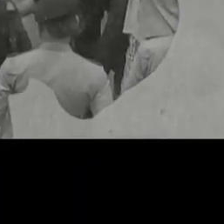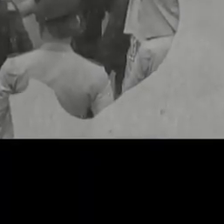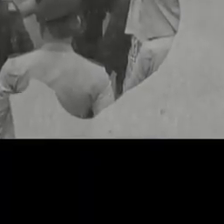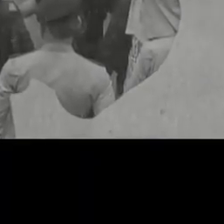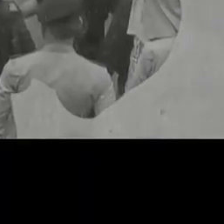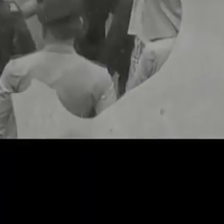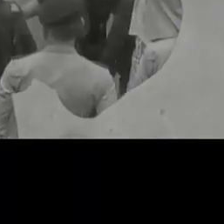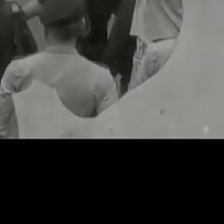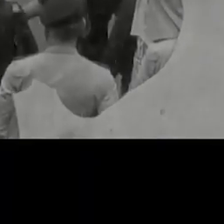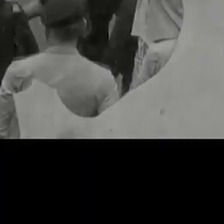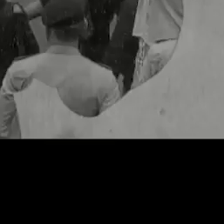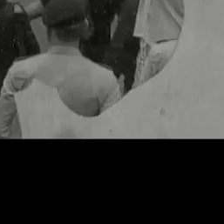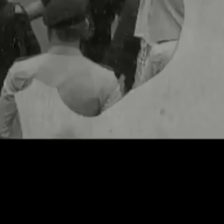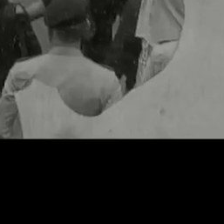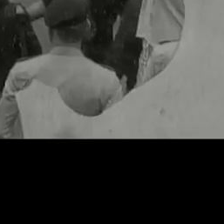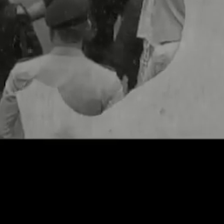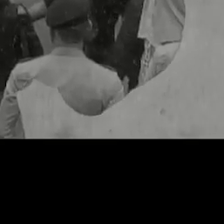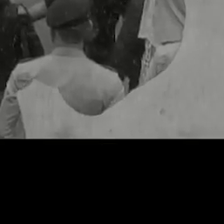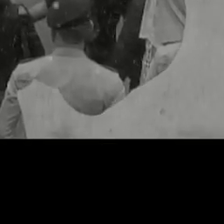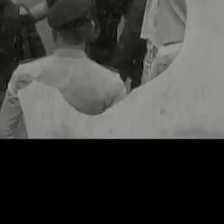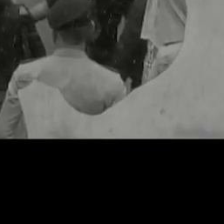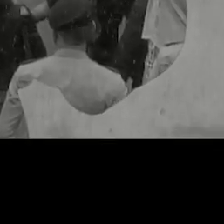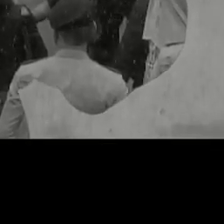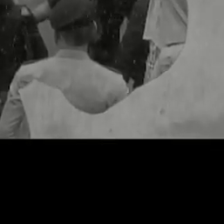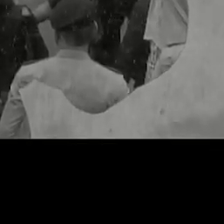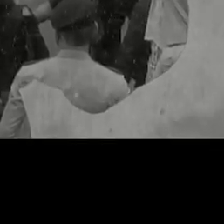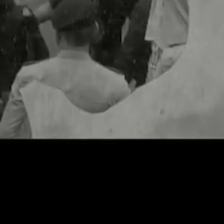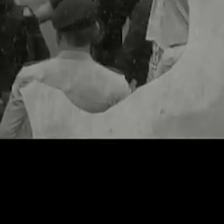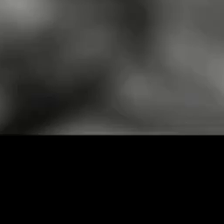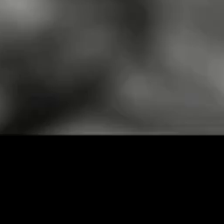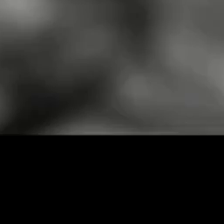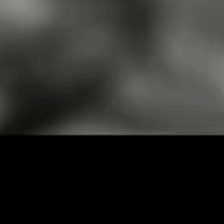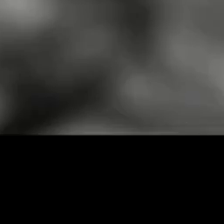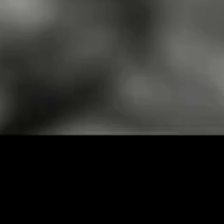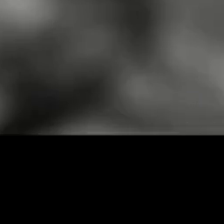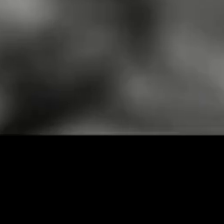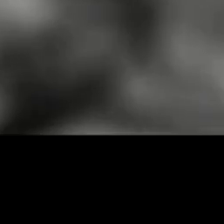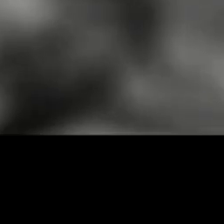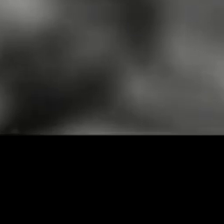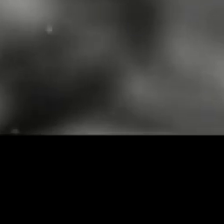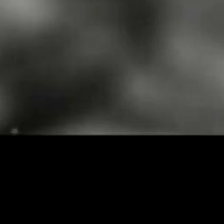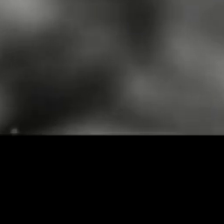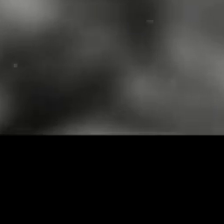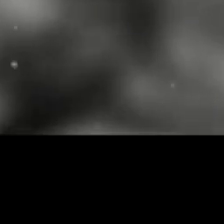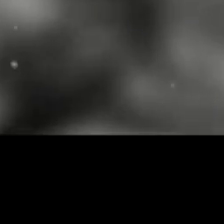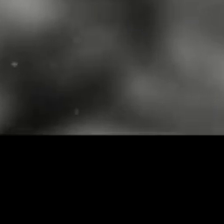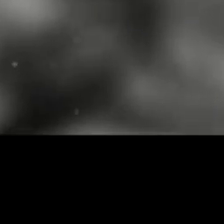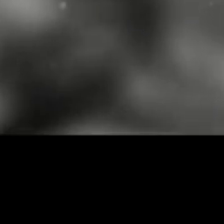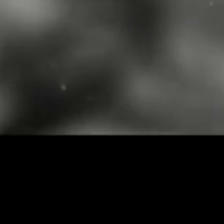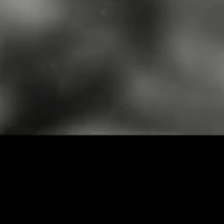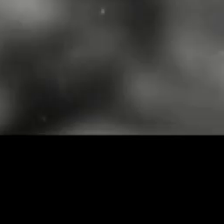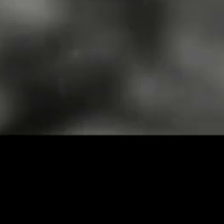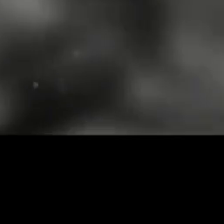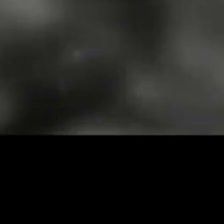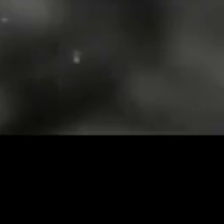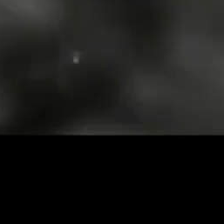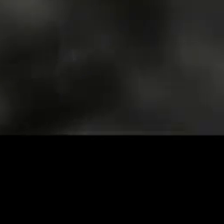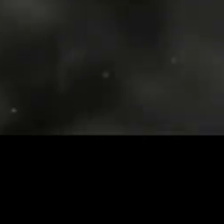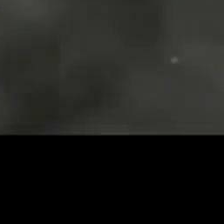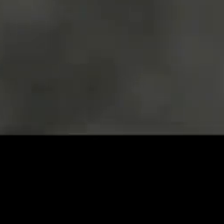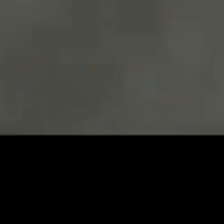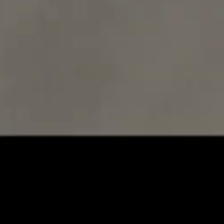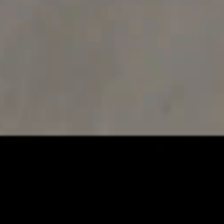Asal kalian tidak membawa ego, bergerombol di sana-sini, berhahahihi, mengabaikan yang diatur.